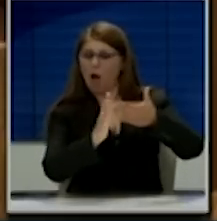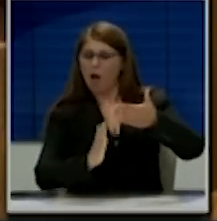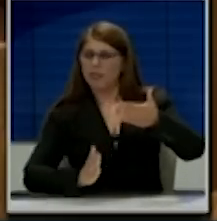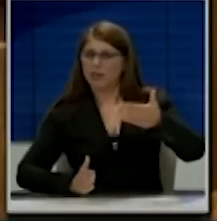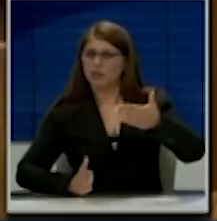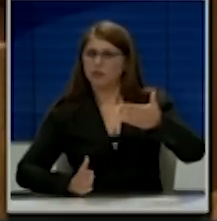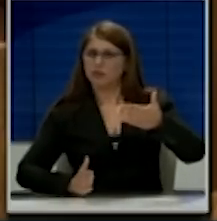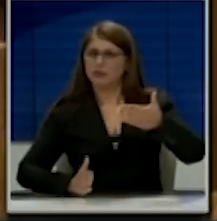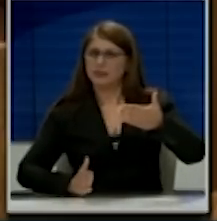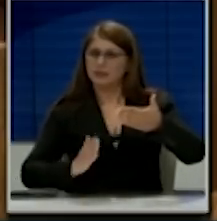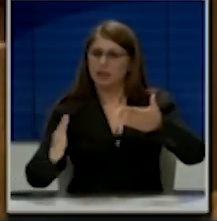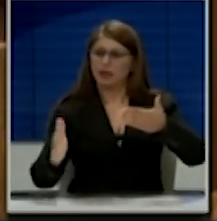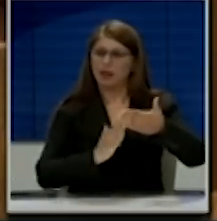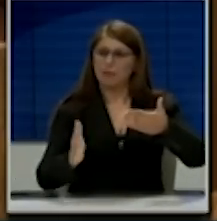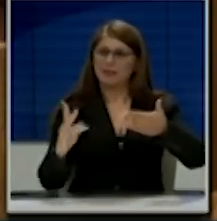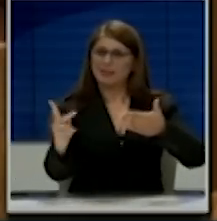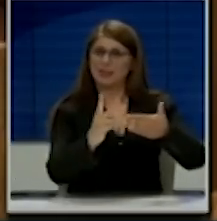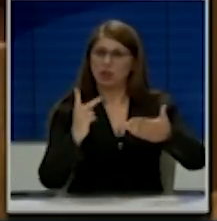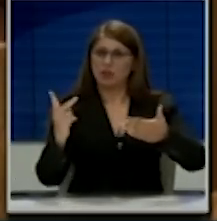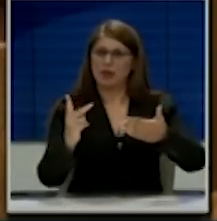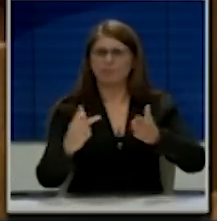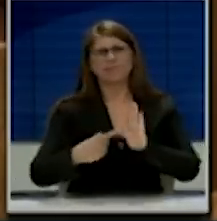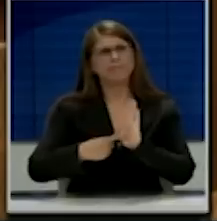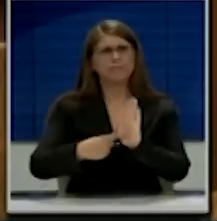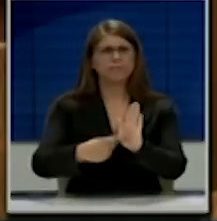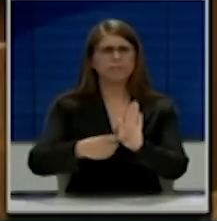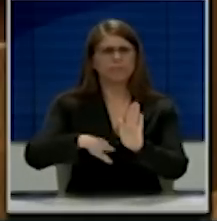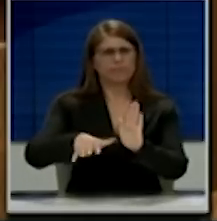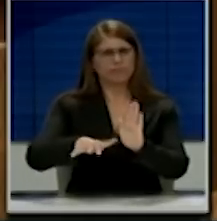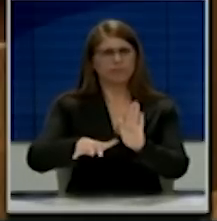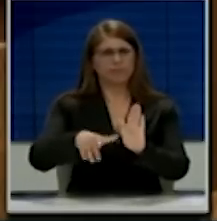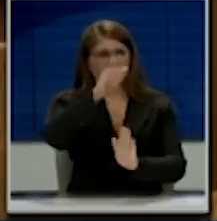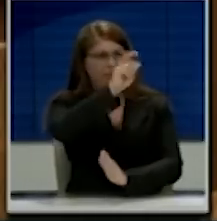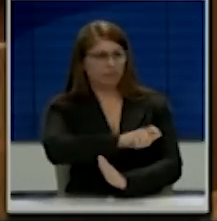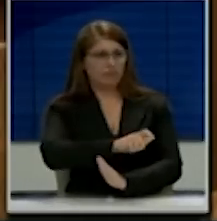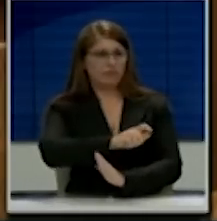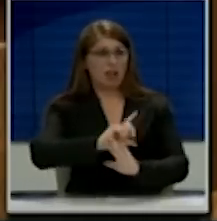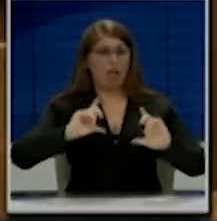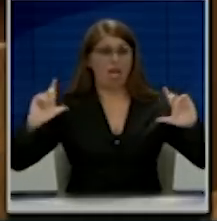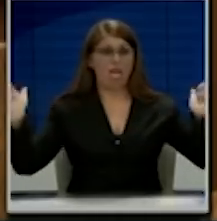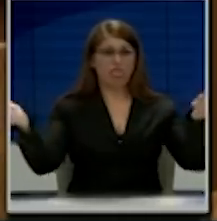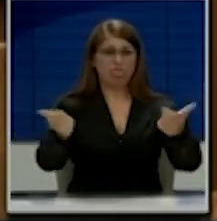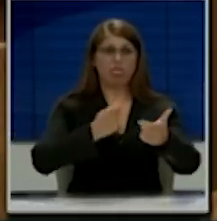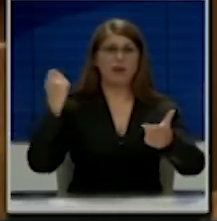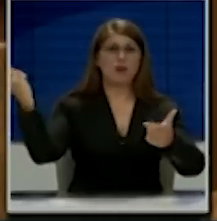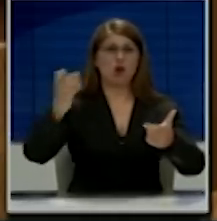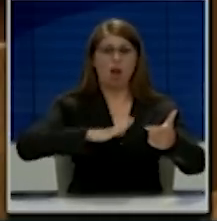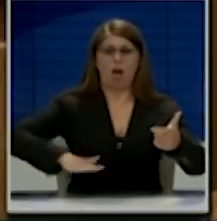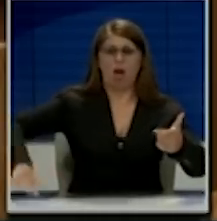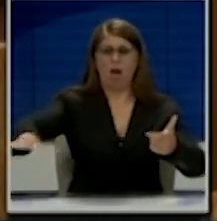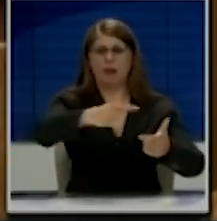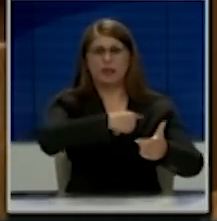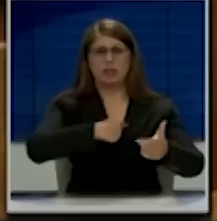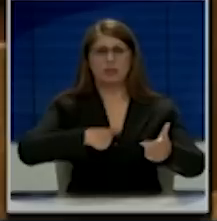μέσα στην κοινωνία. Παρουσιάστηκε περίπου σαν ένας νέος εθνάρχης και μας είπε ότι